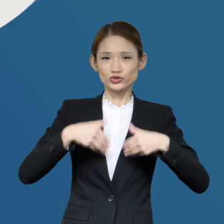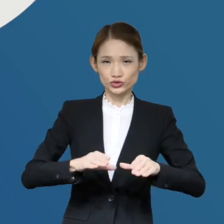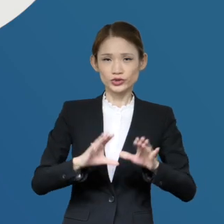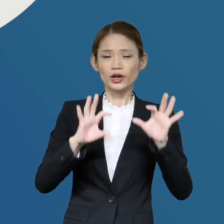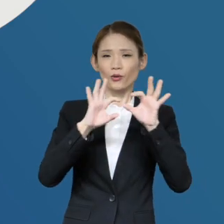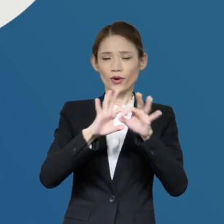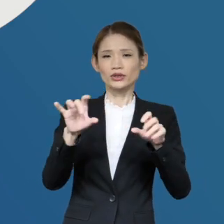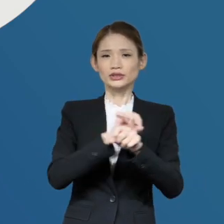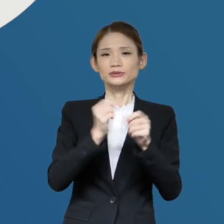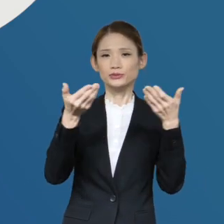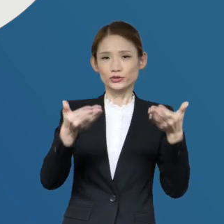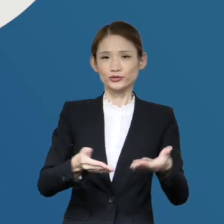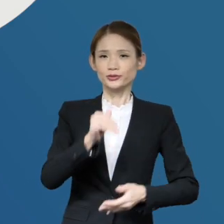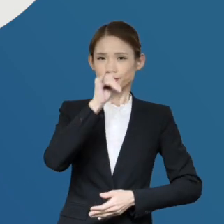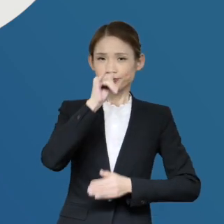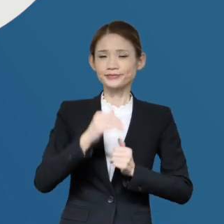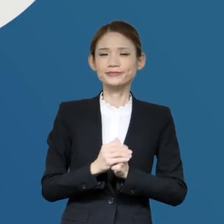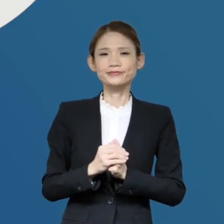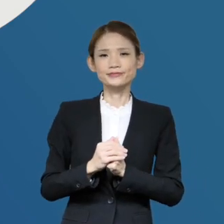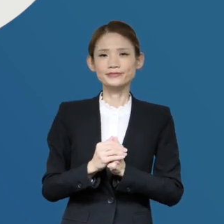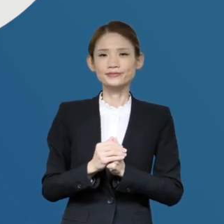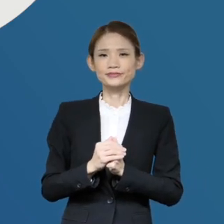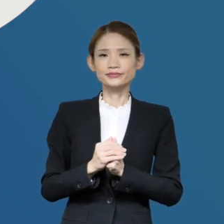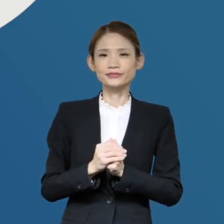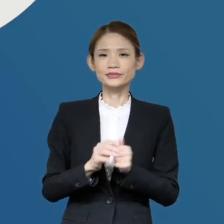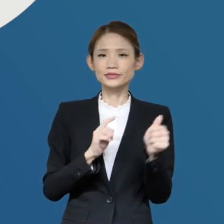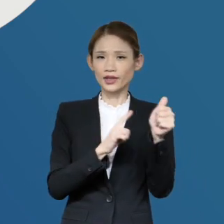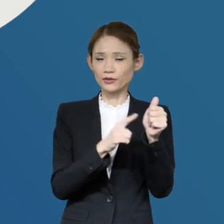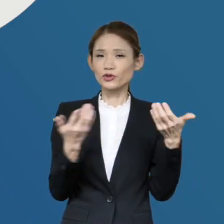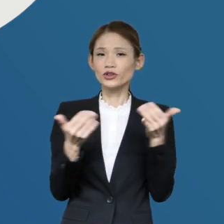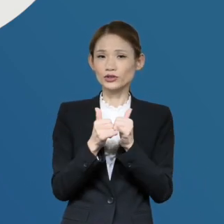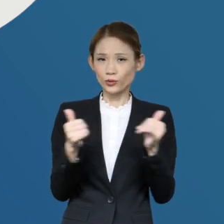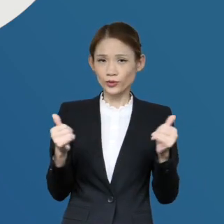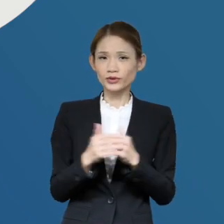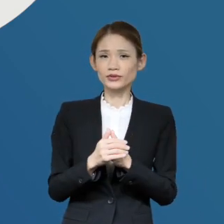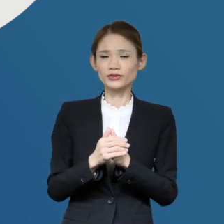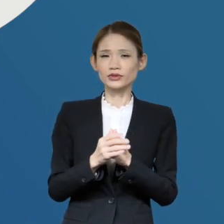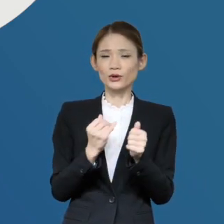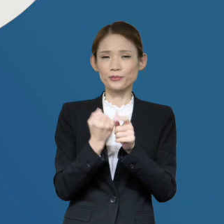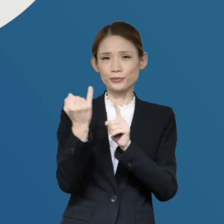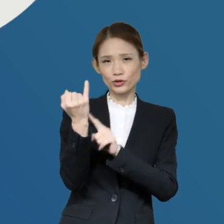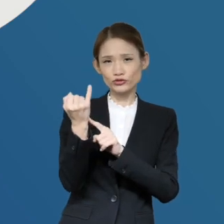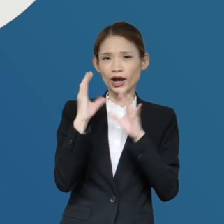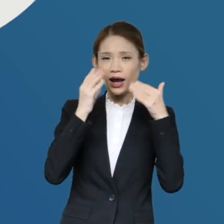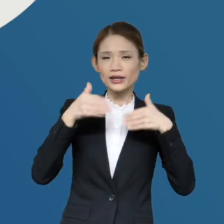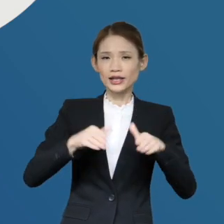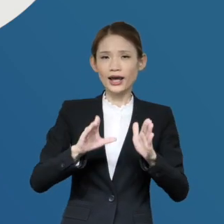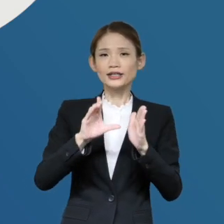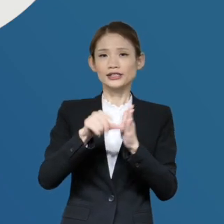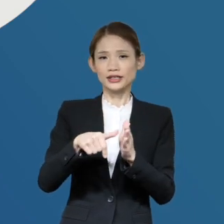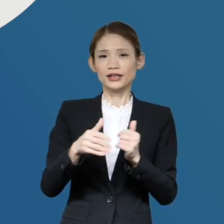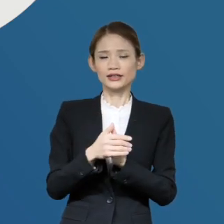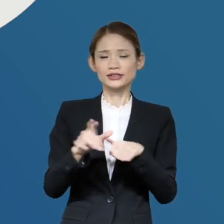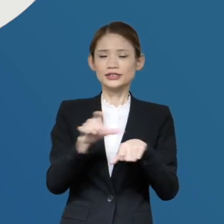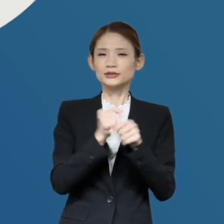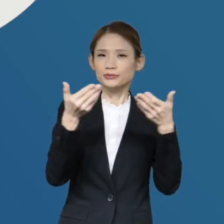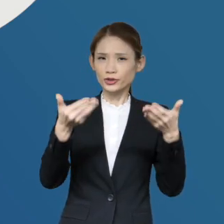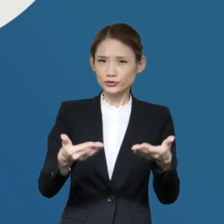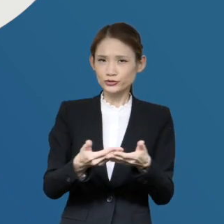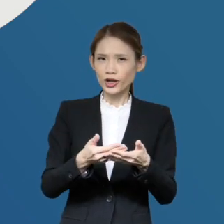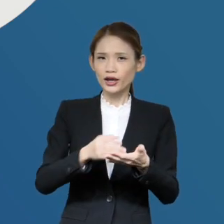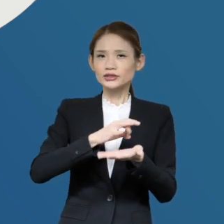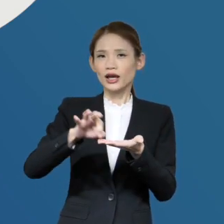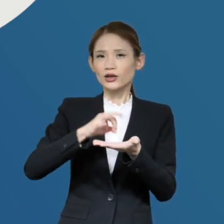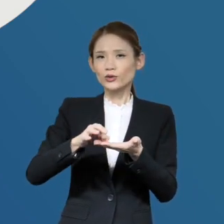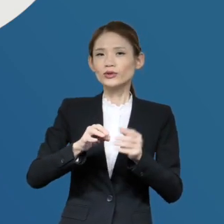출산과 관련한 특별 휴가도 있습니다. 남성 근로자의 경우 배우자가 아이를 낳았을 때 특별